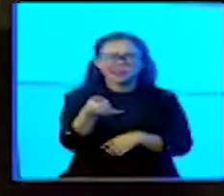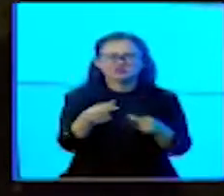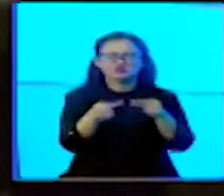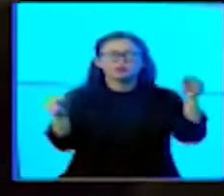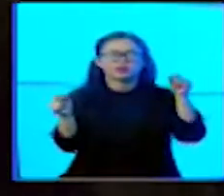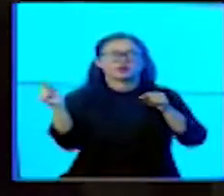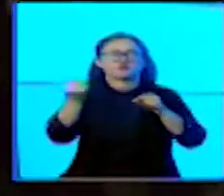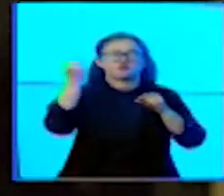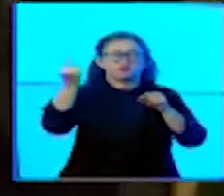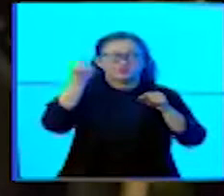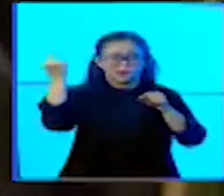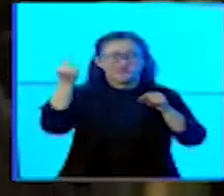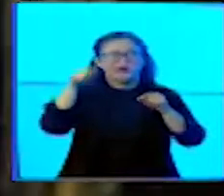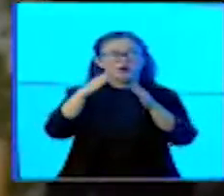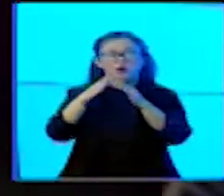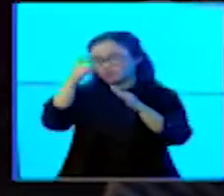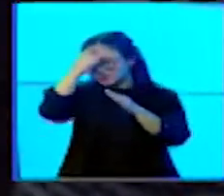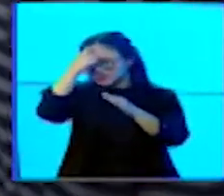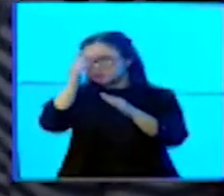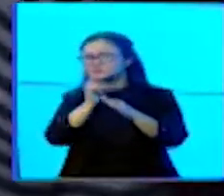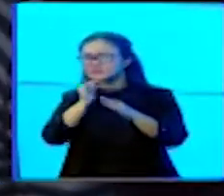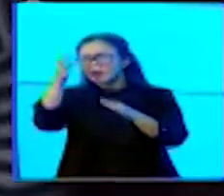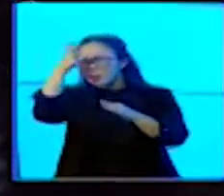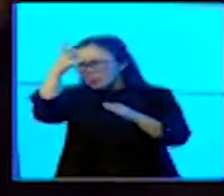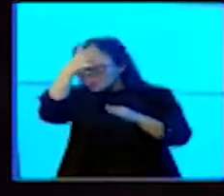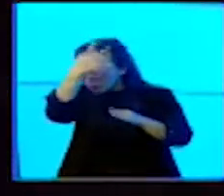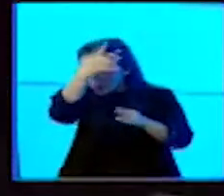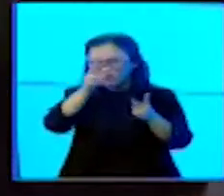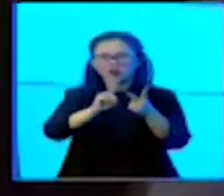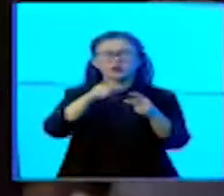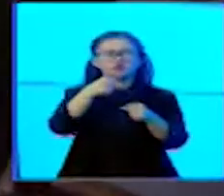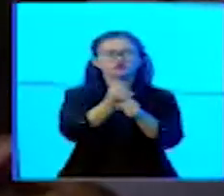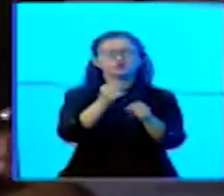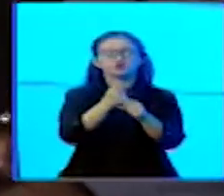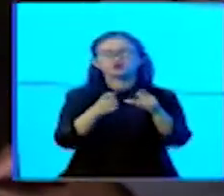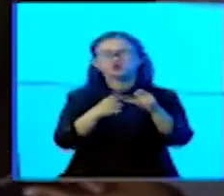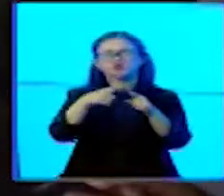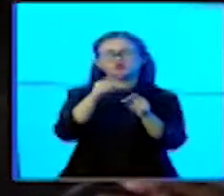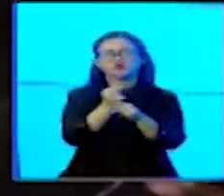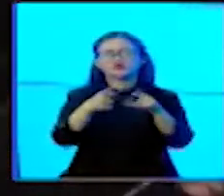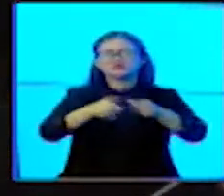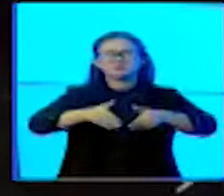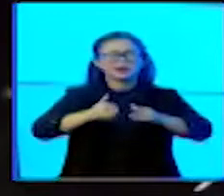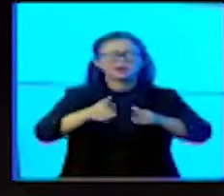Utara, terutama pihak rumah sakit dan gugus tugas percepatan penanganan COVID-19.